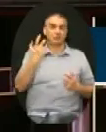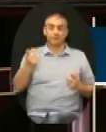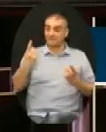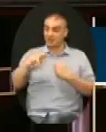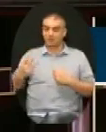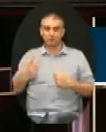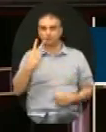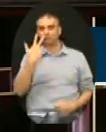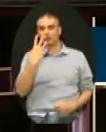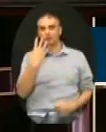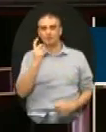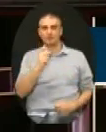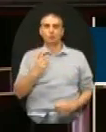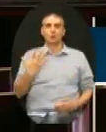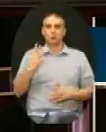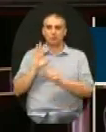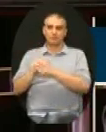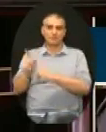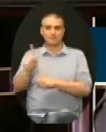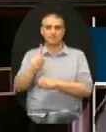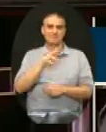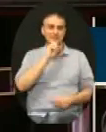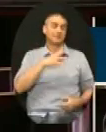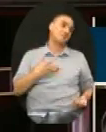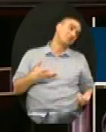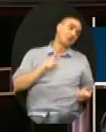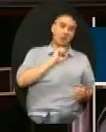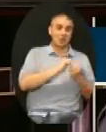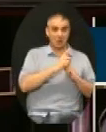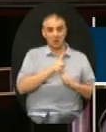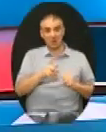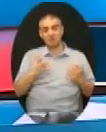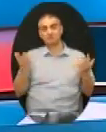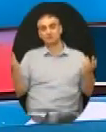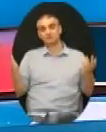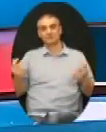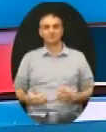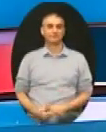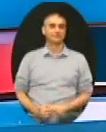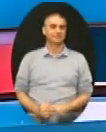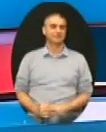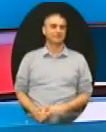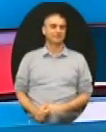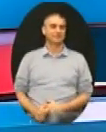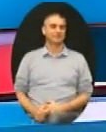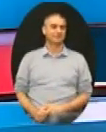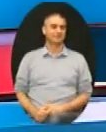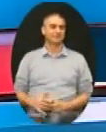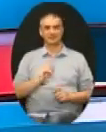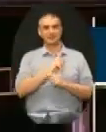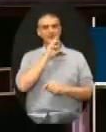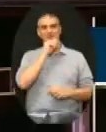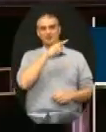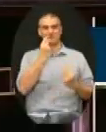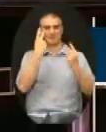ועדת משנה, 3-4 אנשים, יותר קל לעקוב אחריך. כן, או שלא, לפעמים גם זה לא. טוב, נצרף. הנה, ישר מדבר